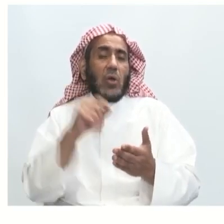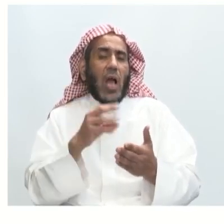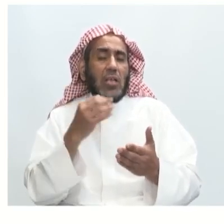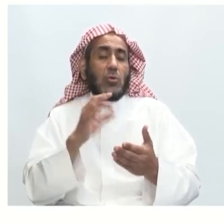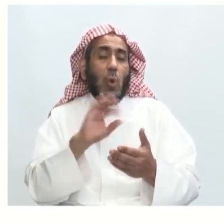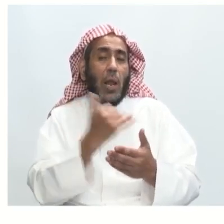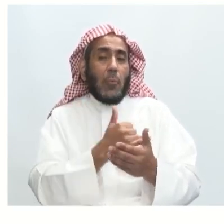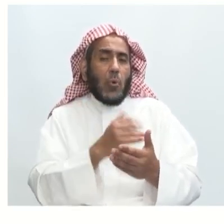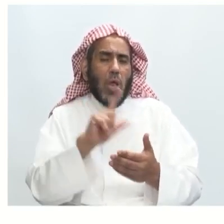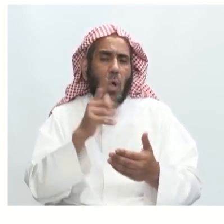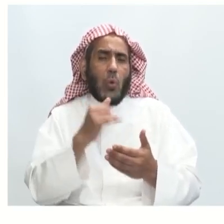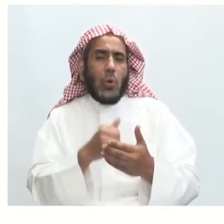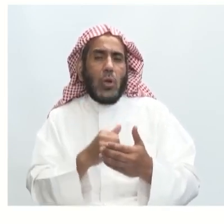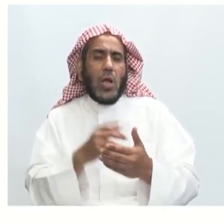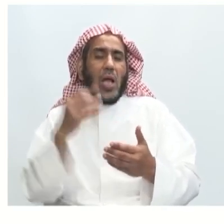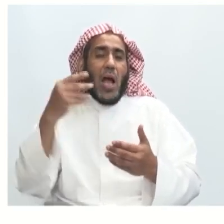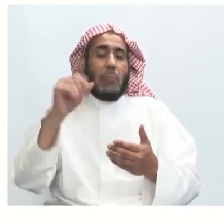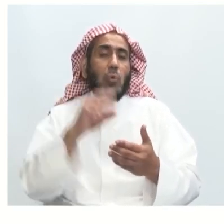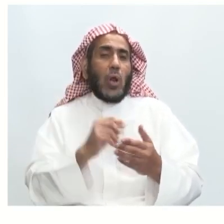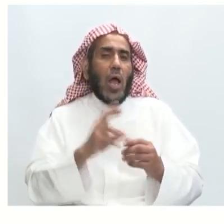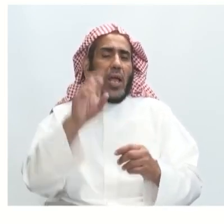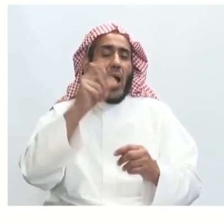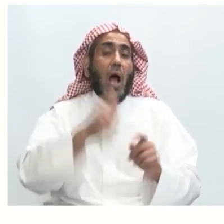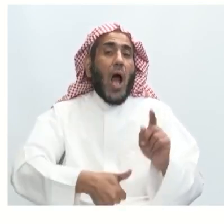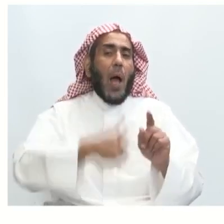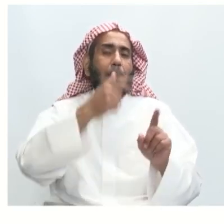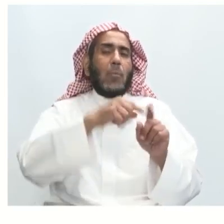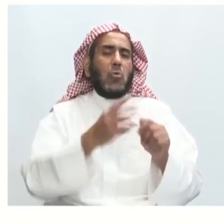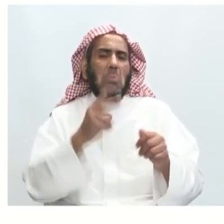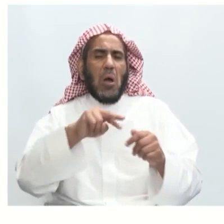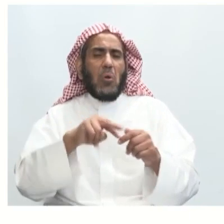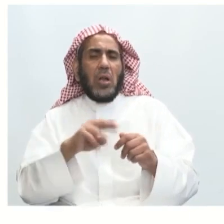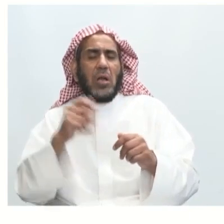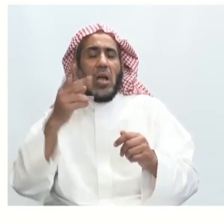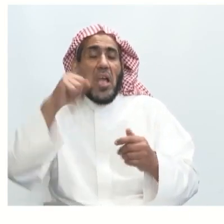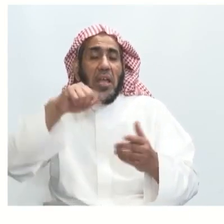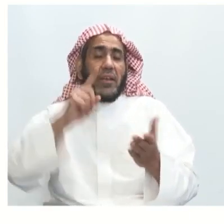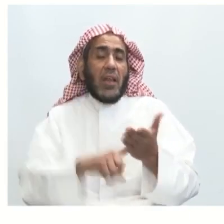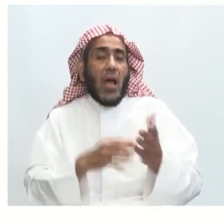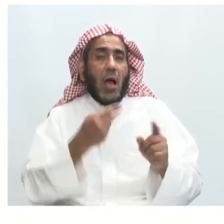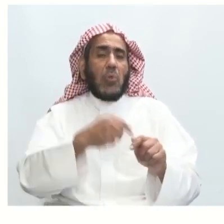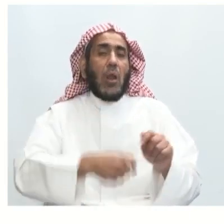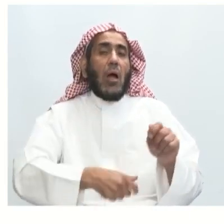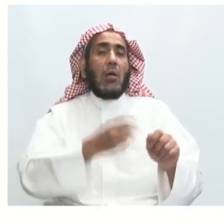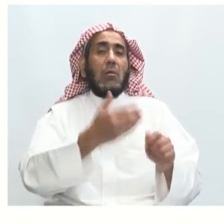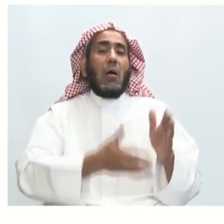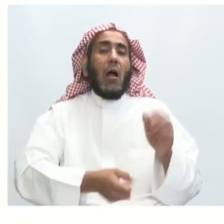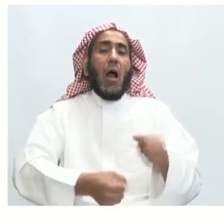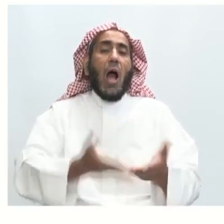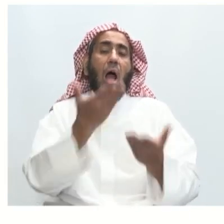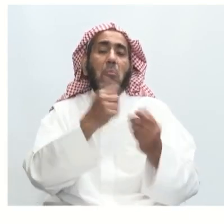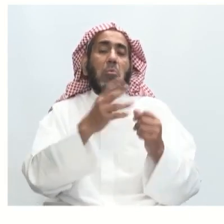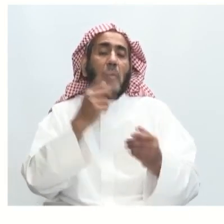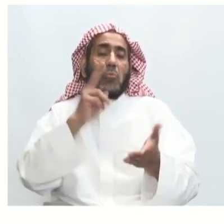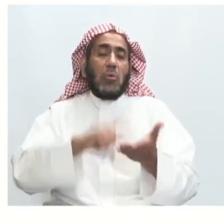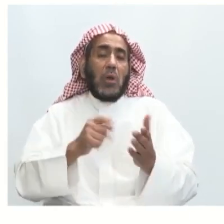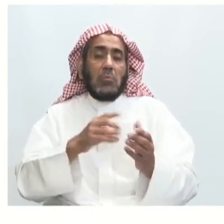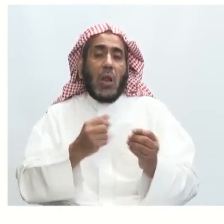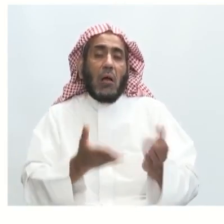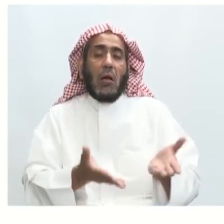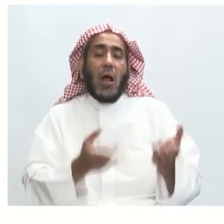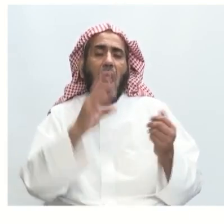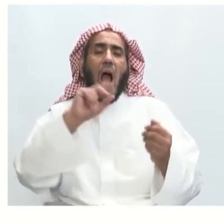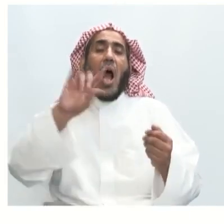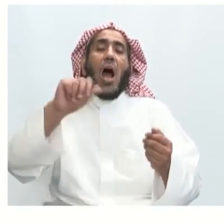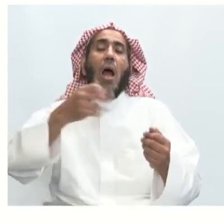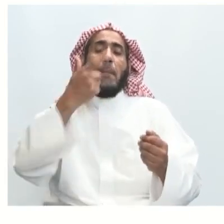اجد العربه يقولون عبد الله قائم ثم يقولون ان عبد الله قائم ثم يقولون ان عبد الله